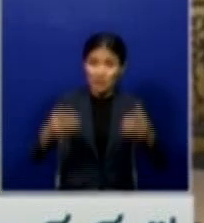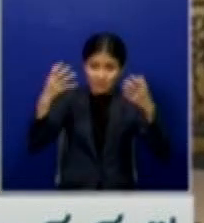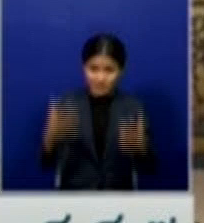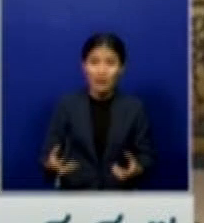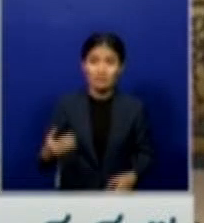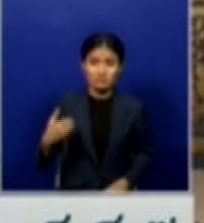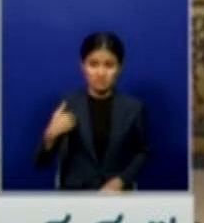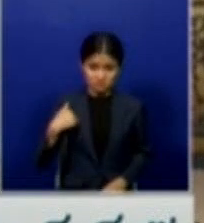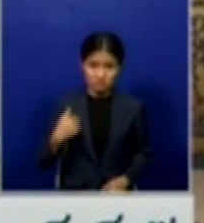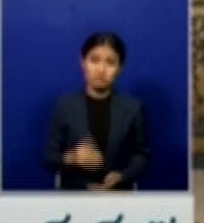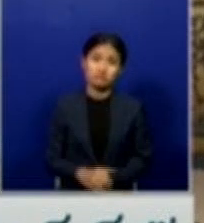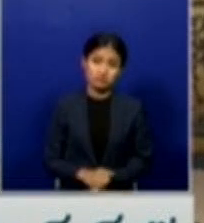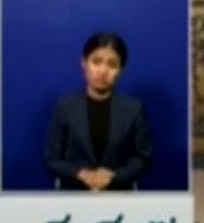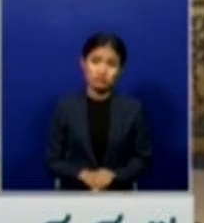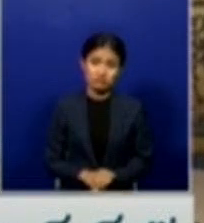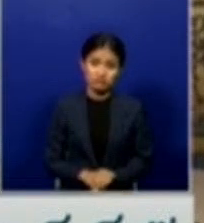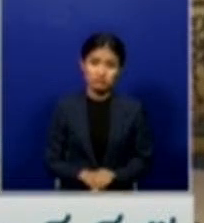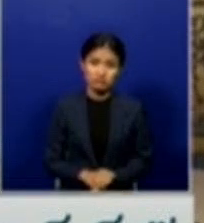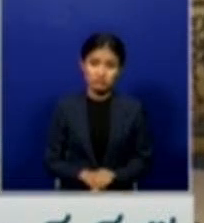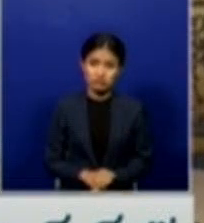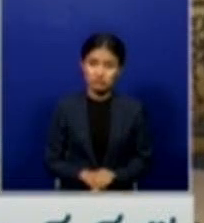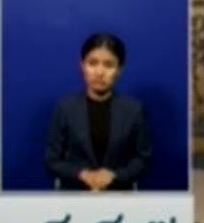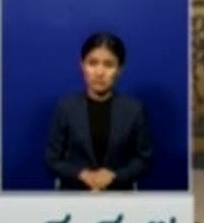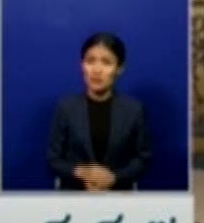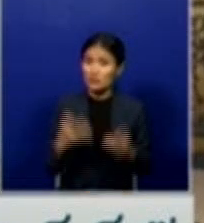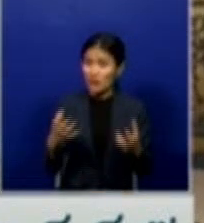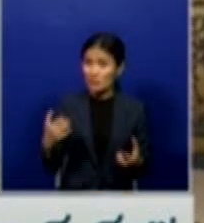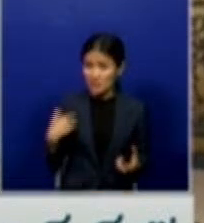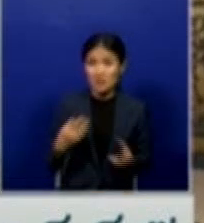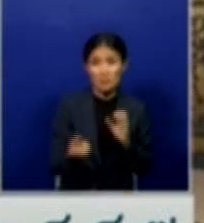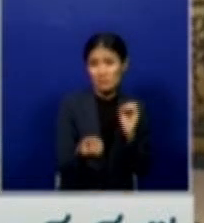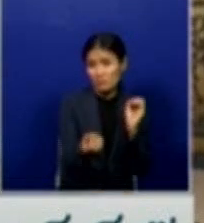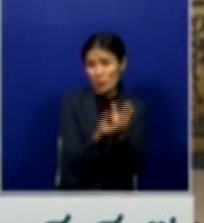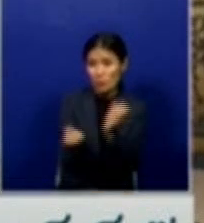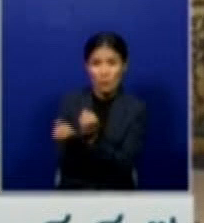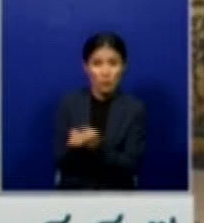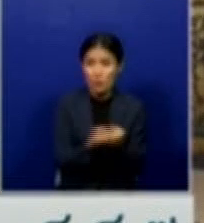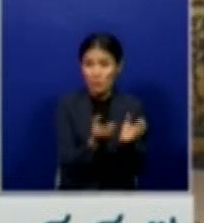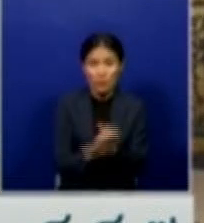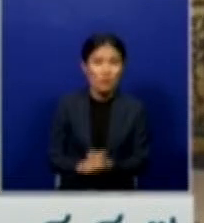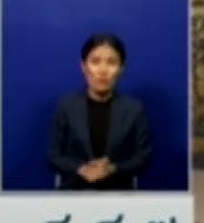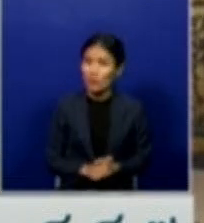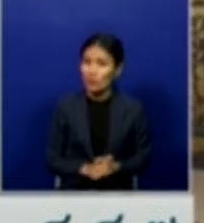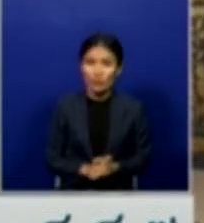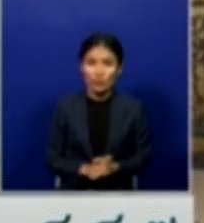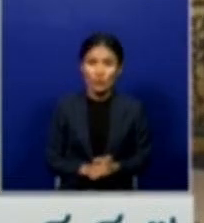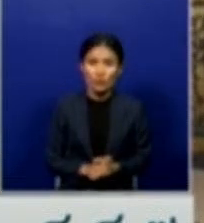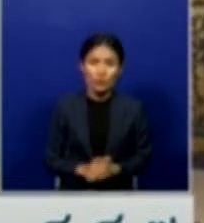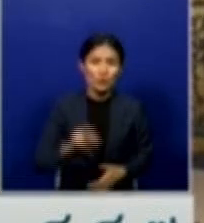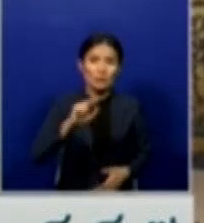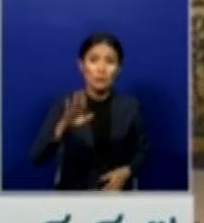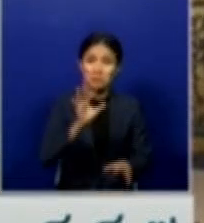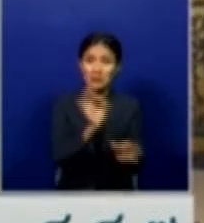ช่วงต้นๆยังมีปัญหาที่ตามมาอีกนะครับโดยเฉพาะยิ่งความเสียหายที่เมื่อสักครู่ที่กล่าวไปของระบบแบงค์